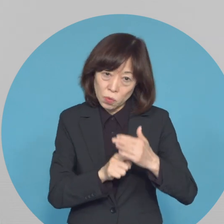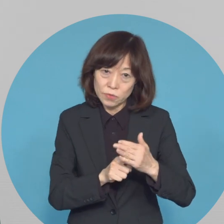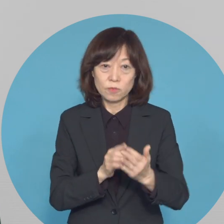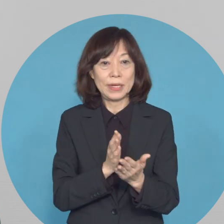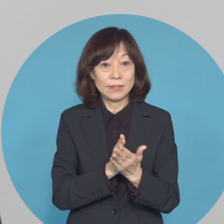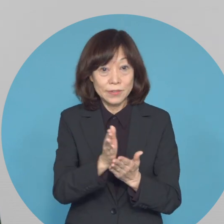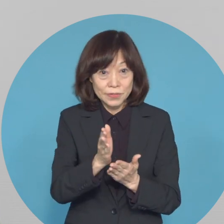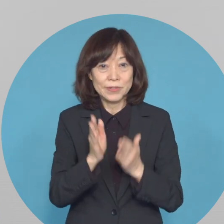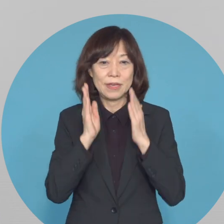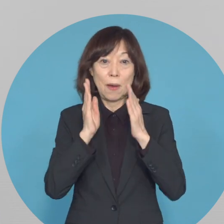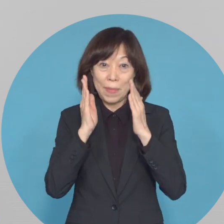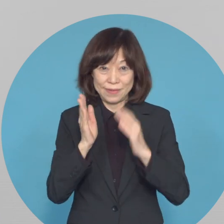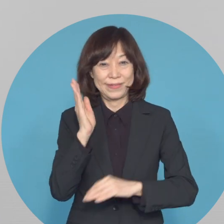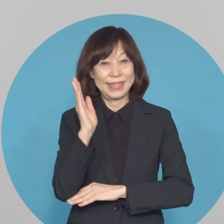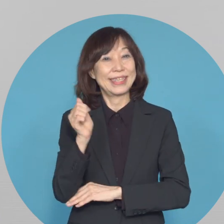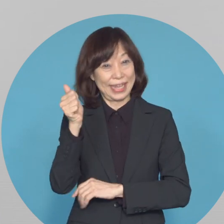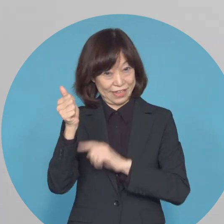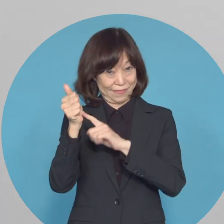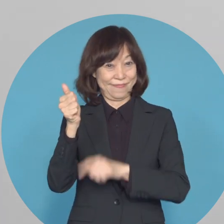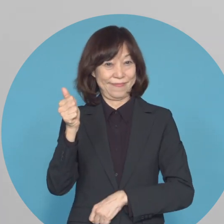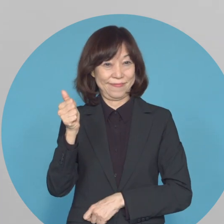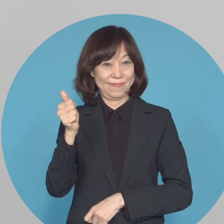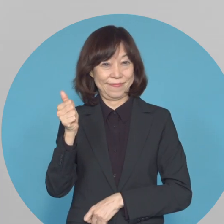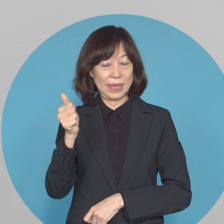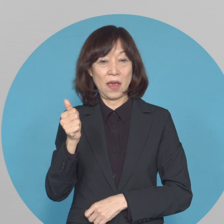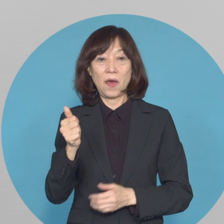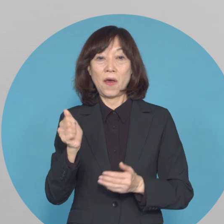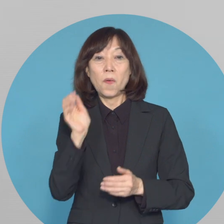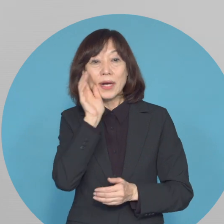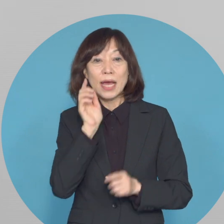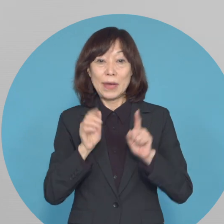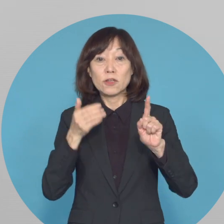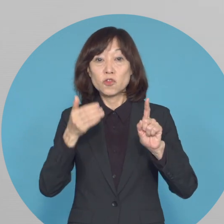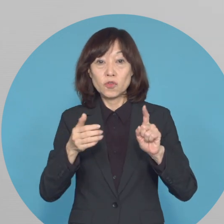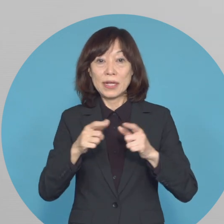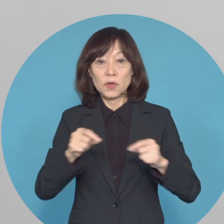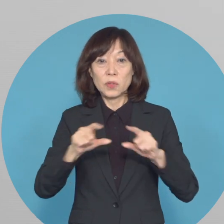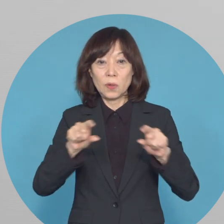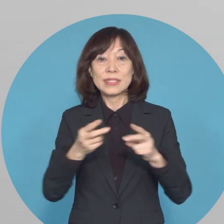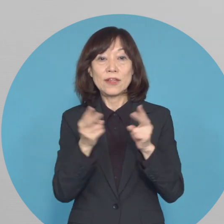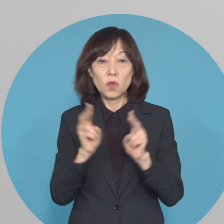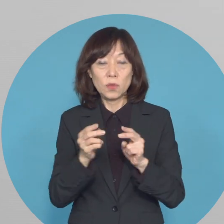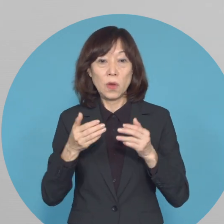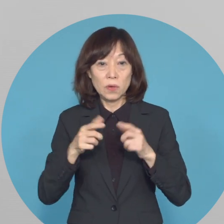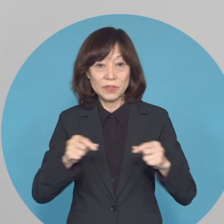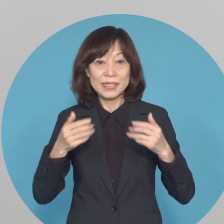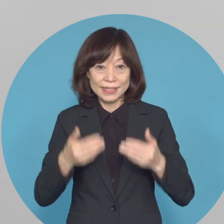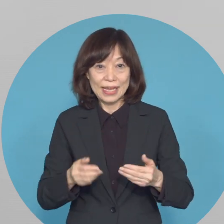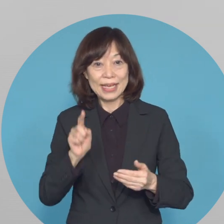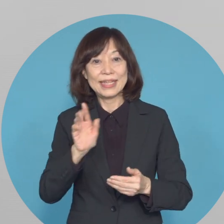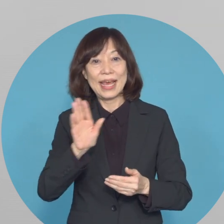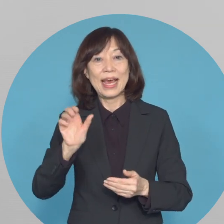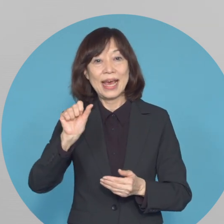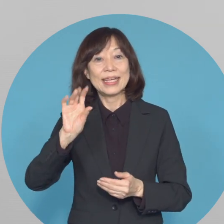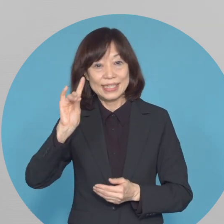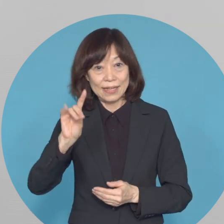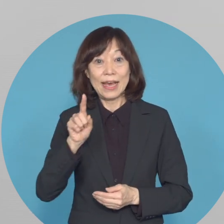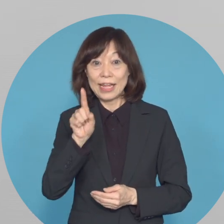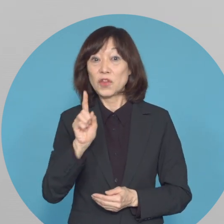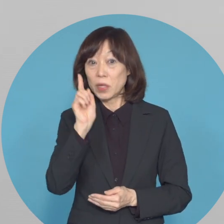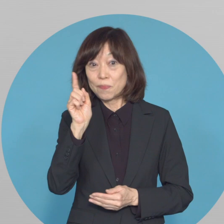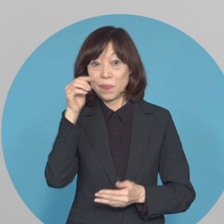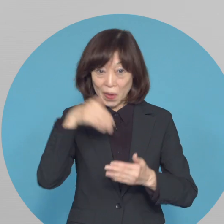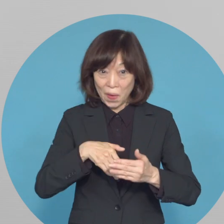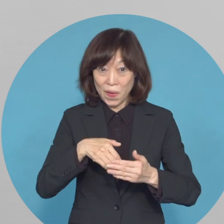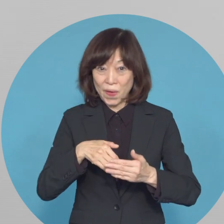ぐに頑張る政治家です。和歌山1区は日本共産党の国重秀明さんにあなたの一票